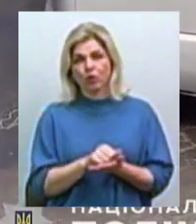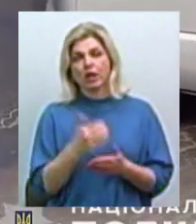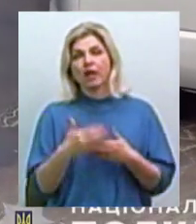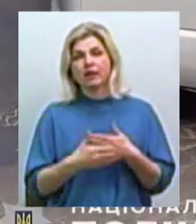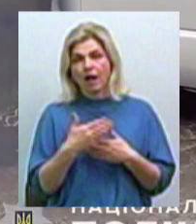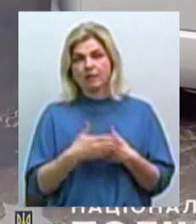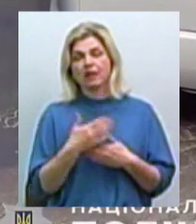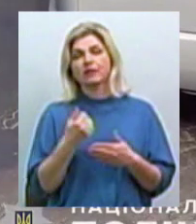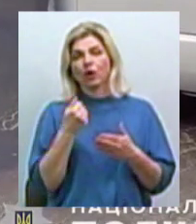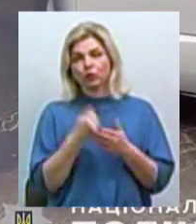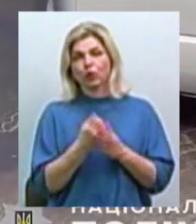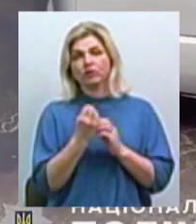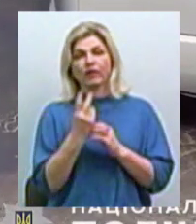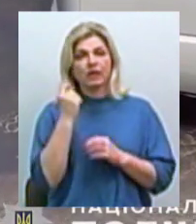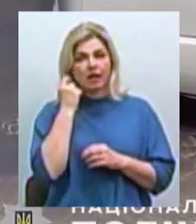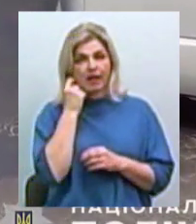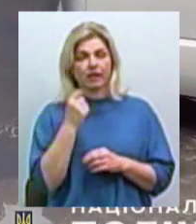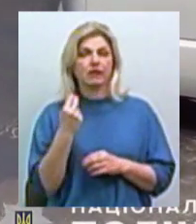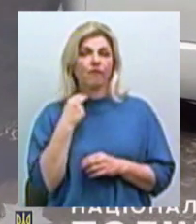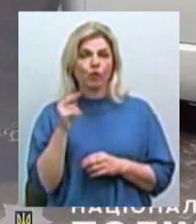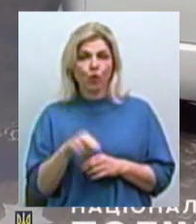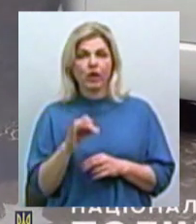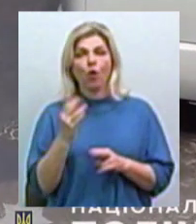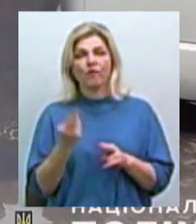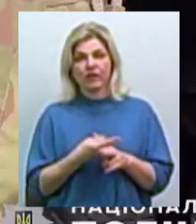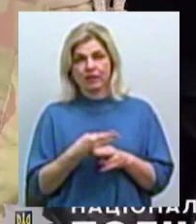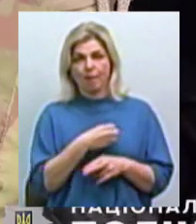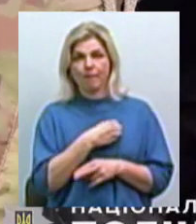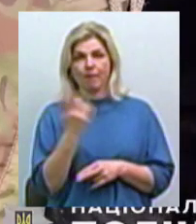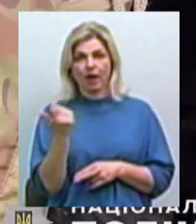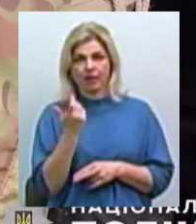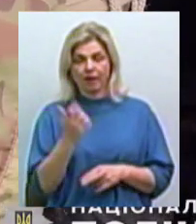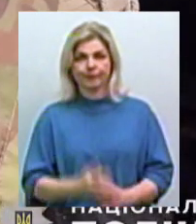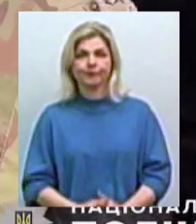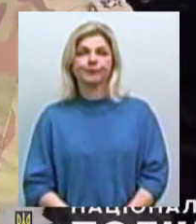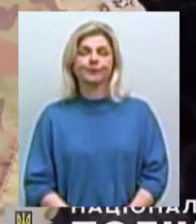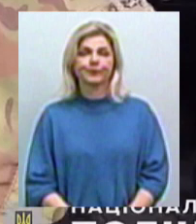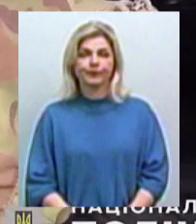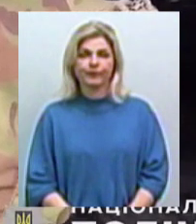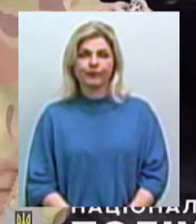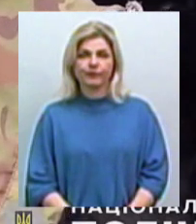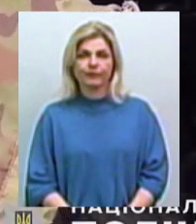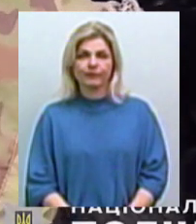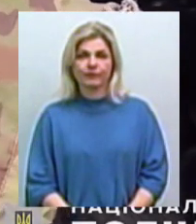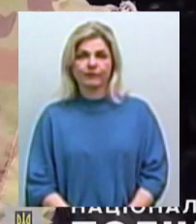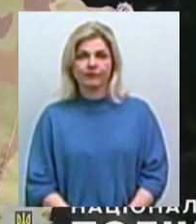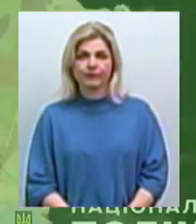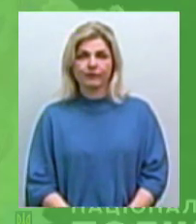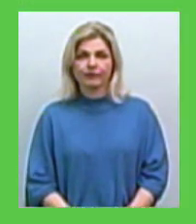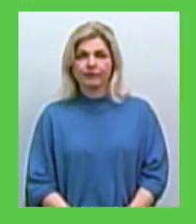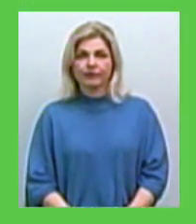передбачають покарання до 12 років позбавлення волі з конфіскацією майна. Олександр Герсіг, Ігор Кропятник, новини на Суспільному, Миколаїв.